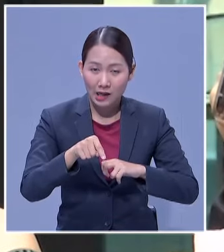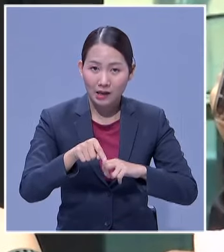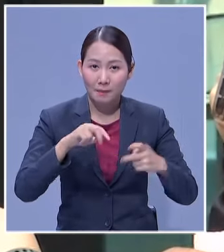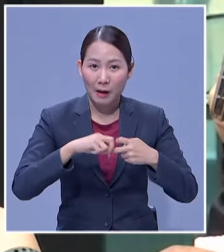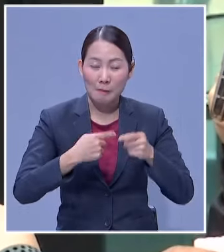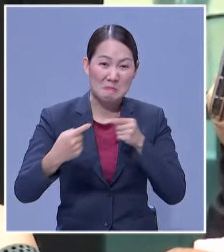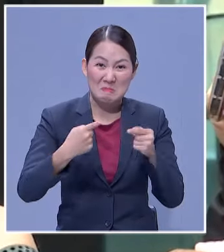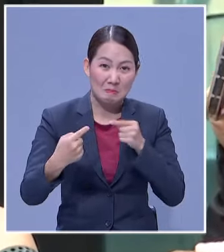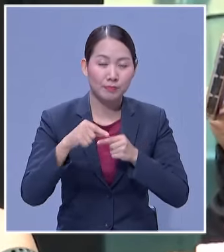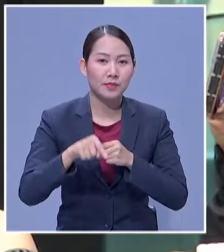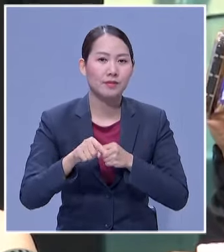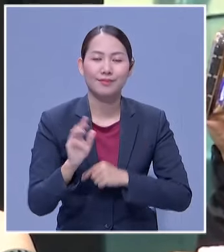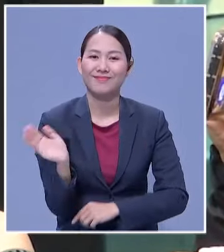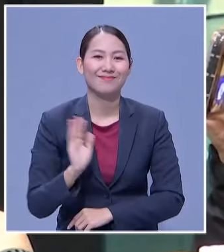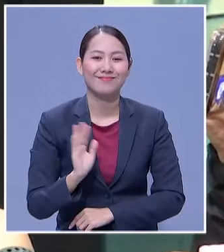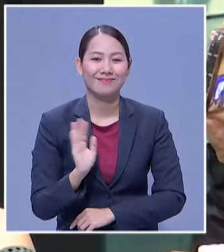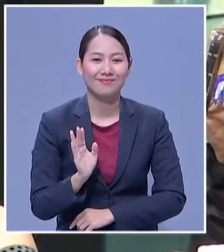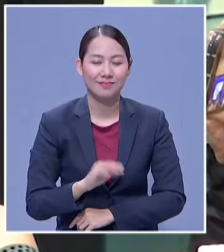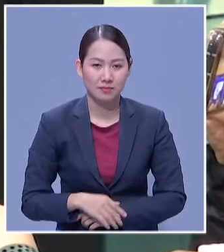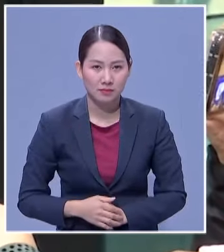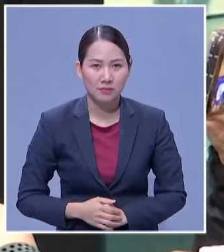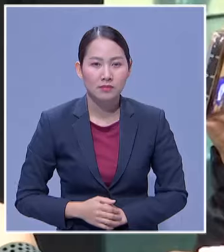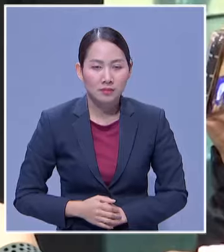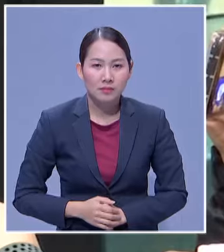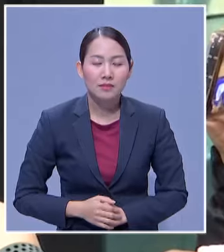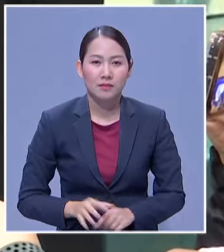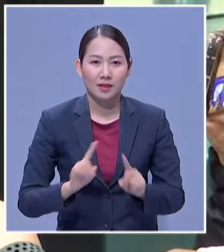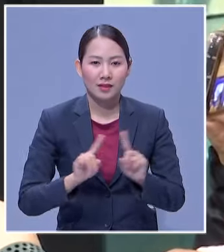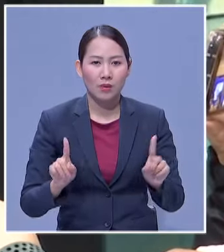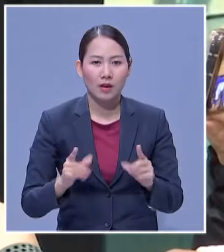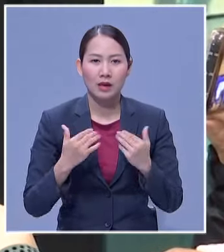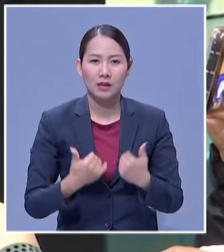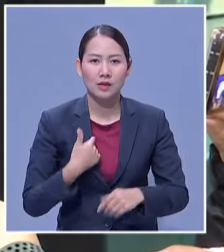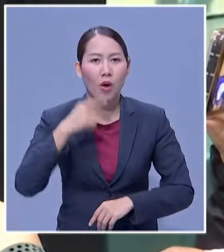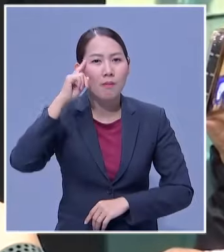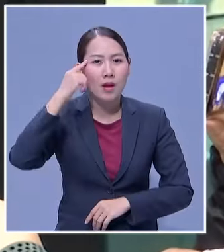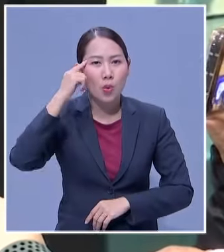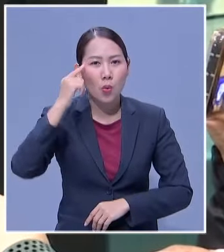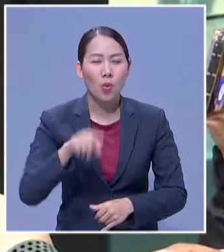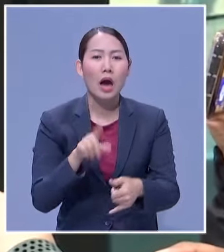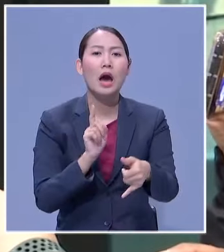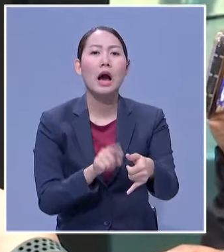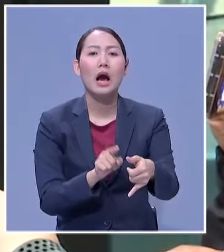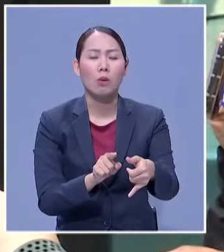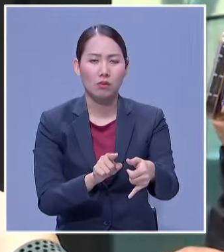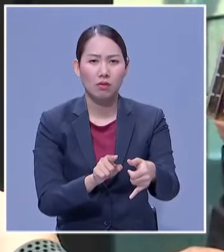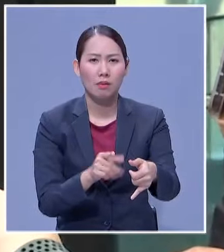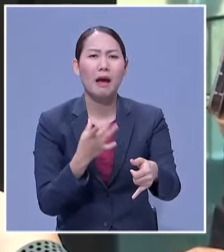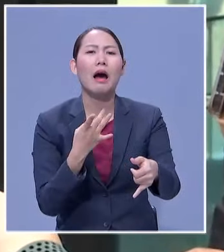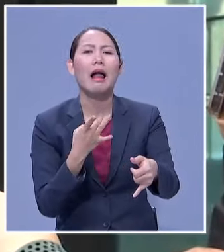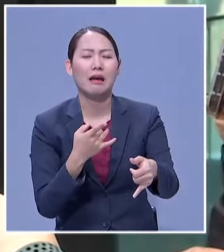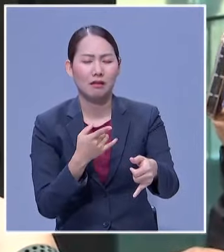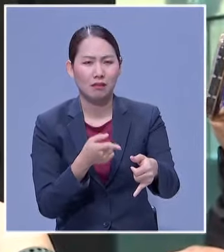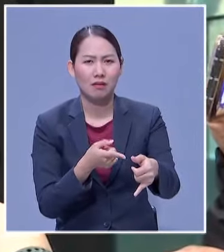นะก็ไม่เข้าใจว่าช่วงหลังๆก็ไม่รู้นะว่าเขาเป็นอะไรเขาในที่นี้หมายถึงคุณหมอโชนาหรือเป่า